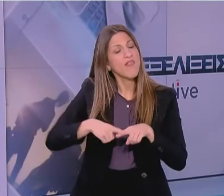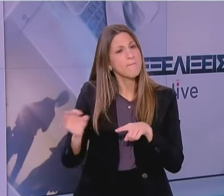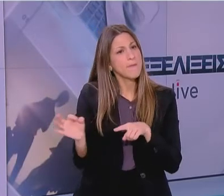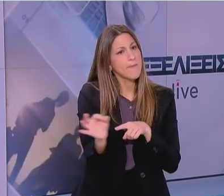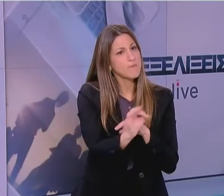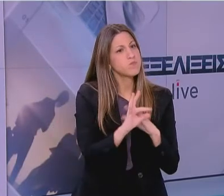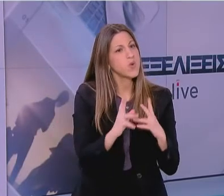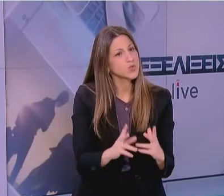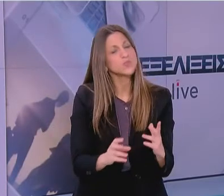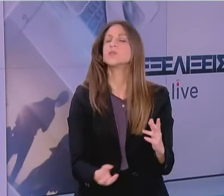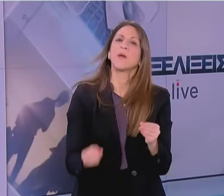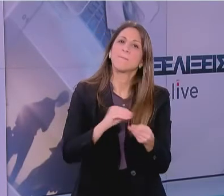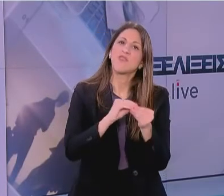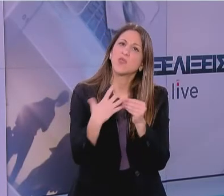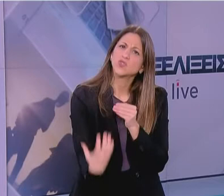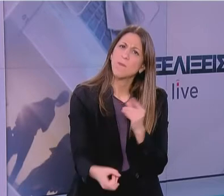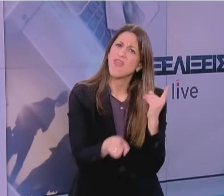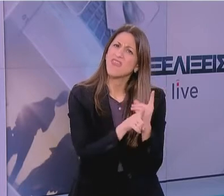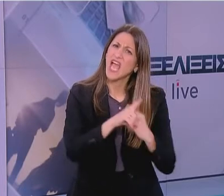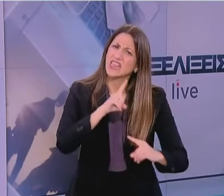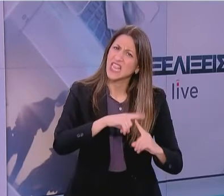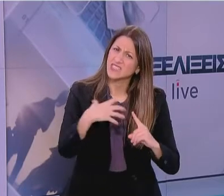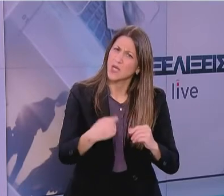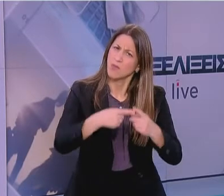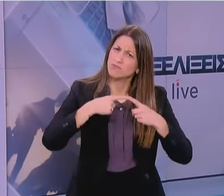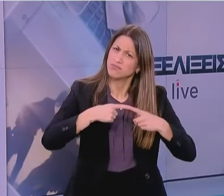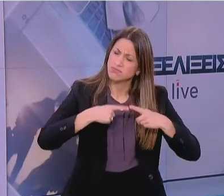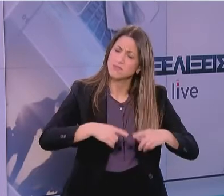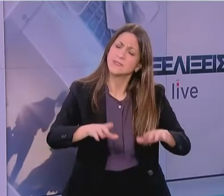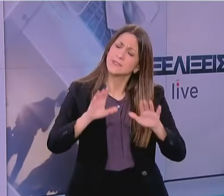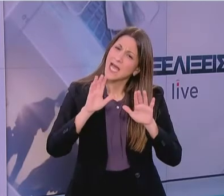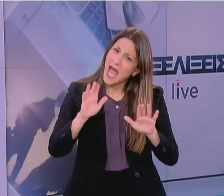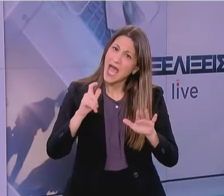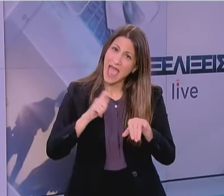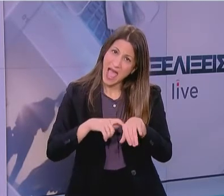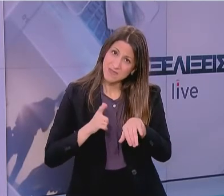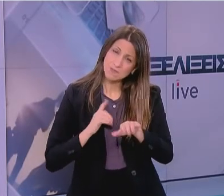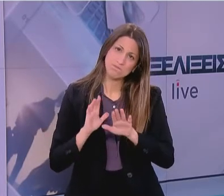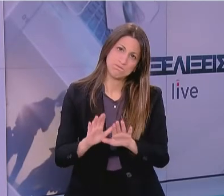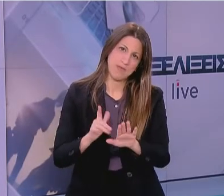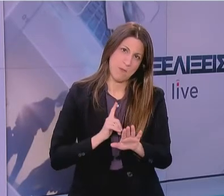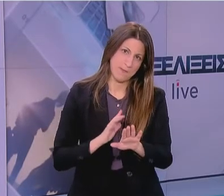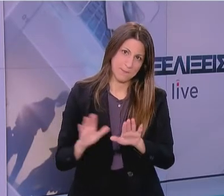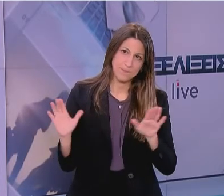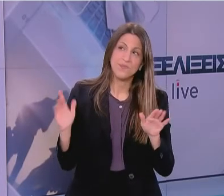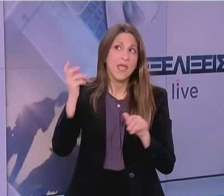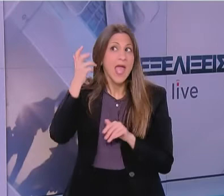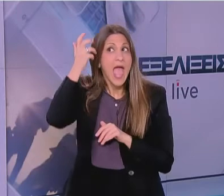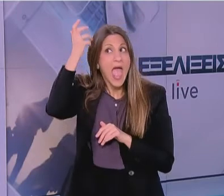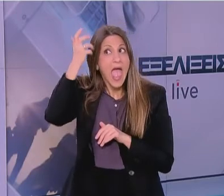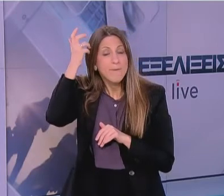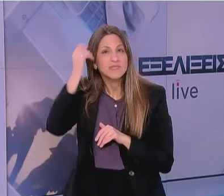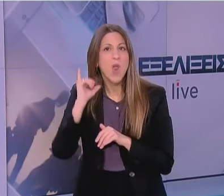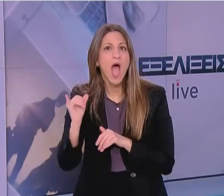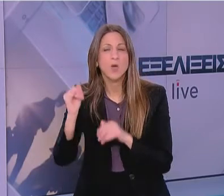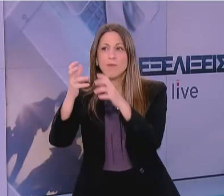και με νεότερες μεθόδους όπως τα ταχεία μοριακά τεστ και τα αντισώματα. Απλά επειδή η διεθνής επιστημονική κοινότητα είναι ακόμα διχασμένη